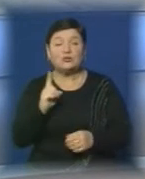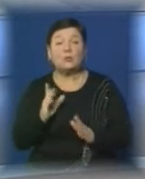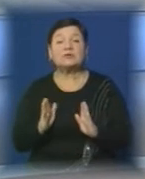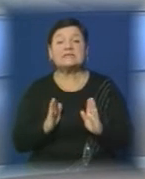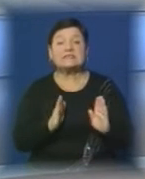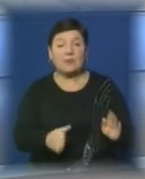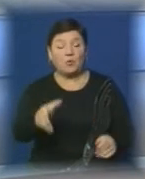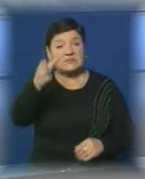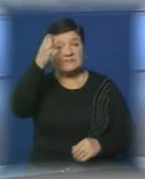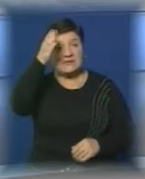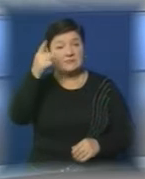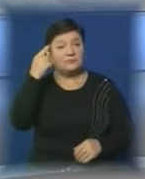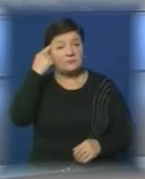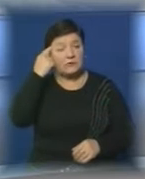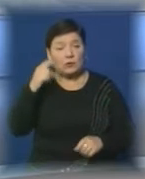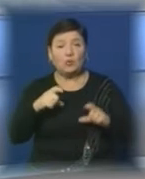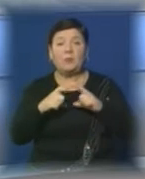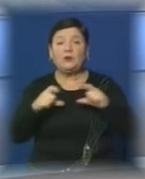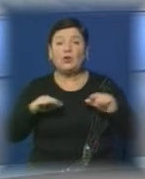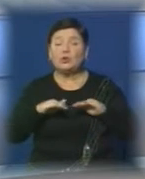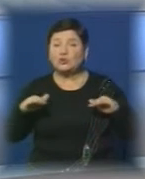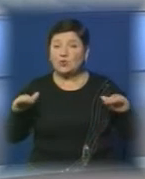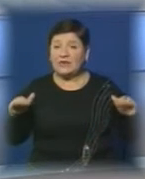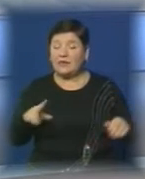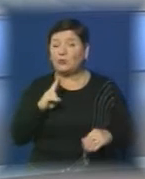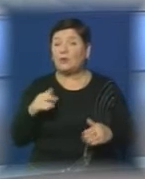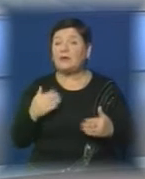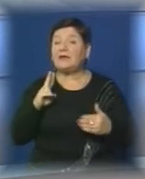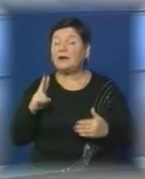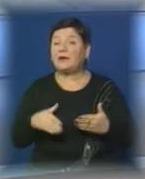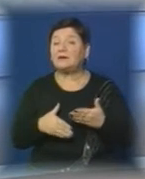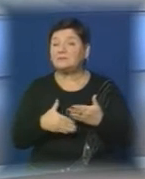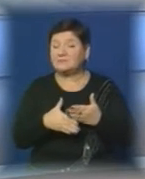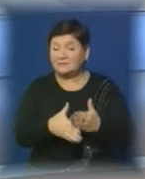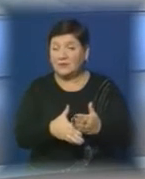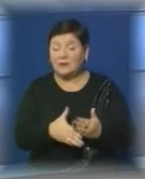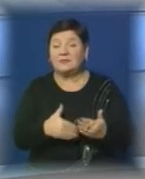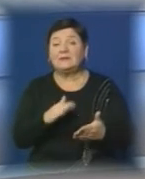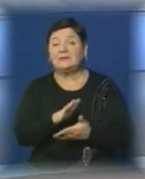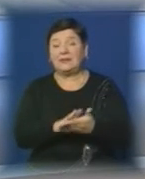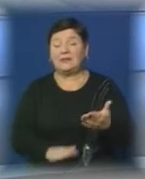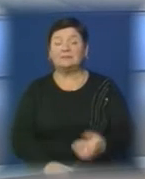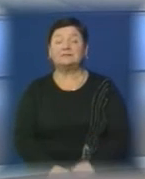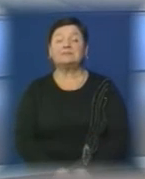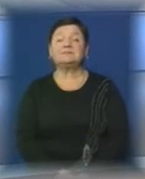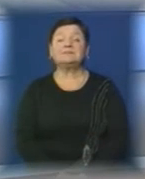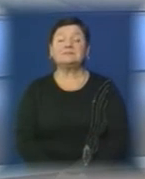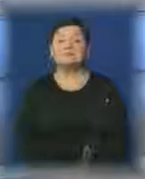систему освіти думають школярі та до яких сучасних методів навчання вдаються батьки у сюжеті – Вероніки